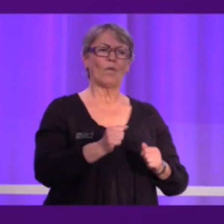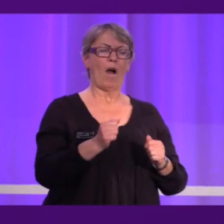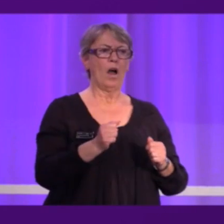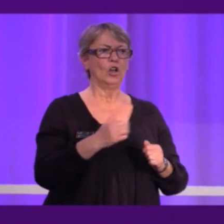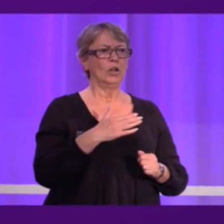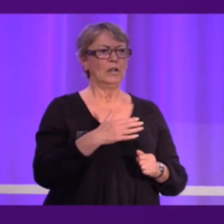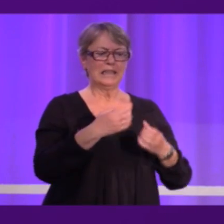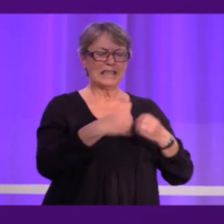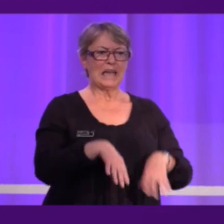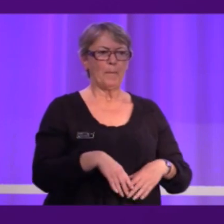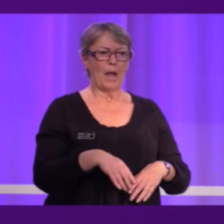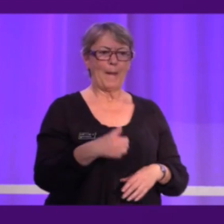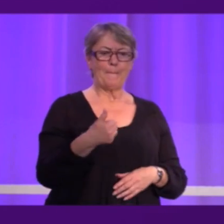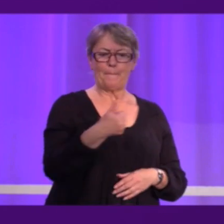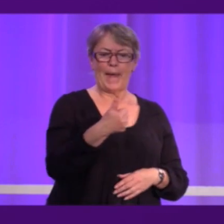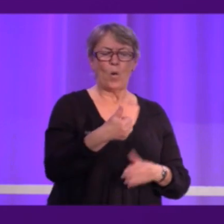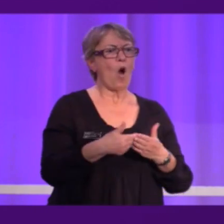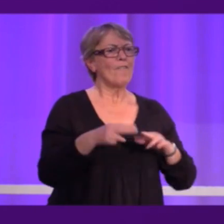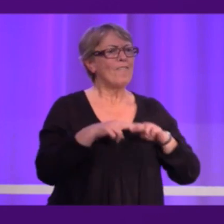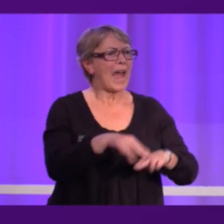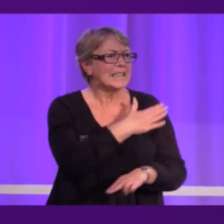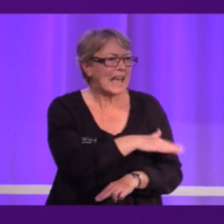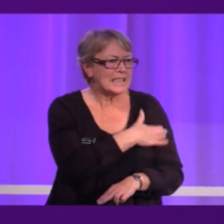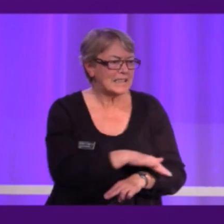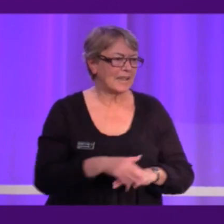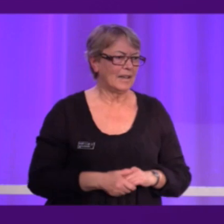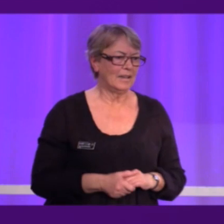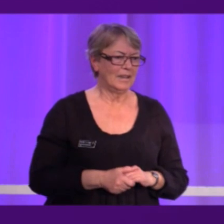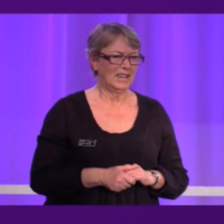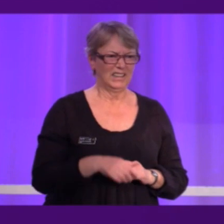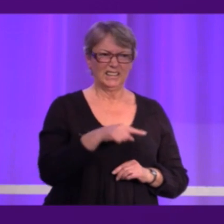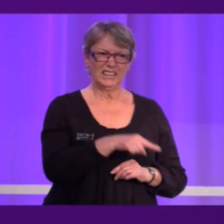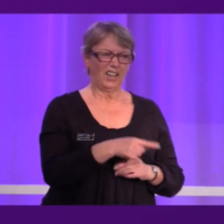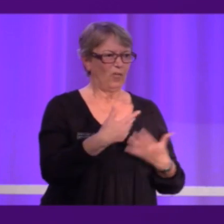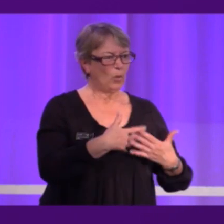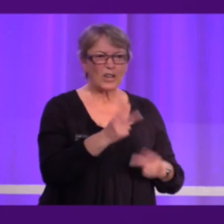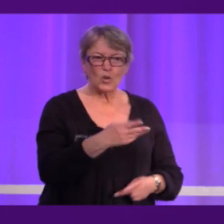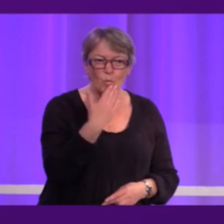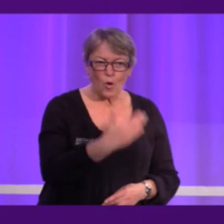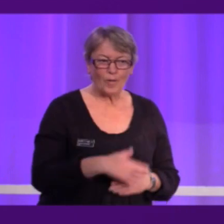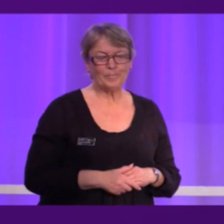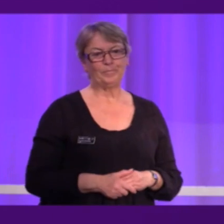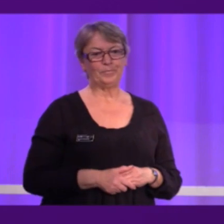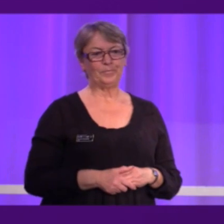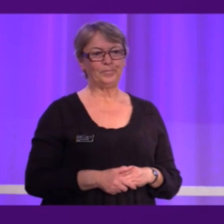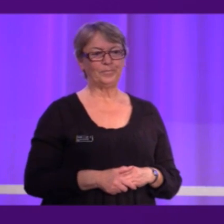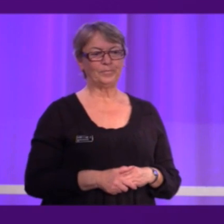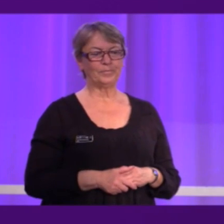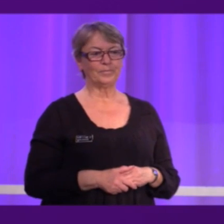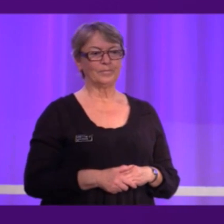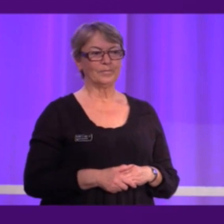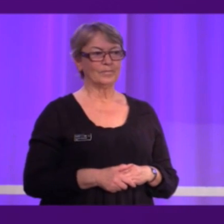slippa beroendet av färdtjänsten som inte funkar så där jättebra. Någon av er i publiken som